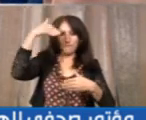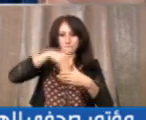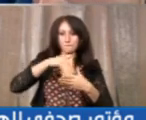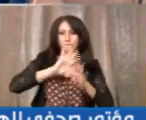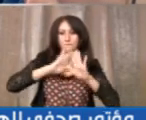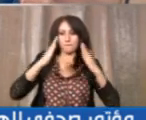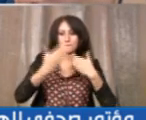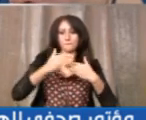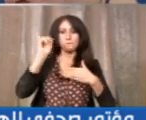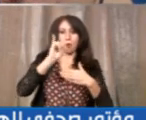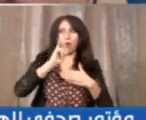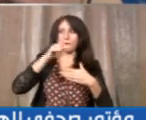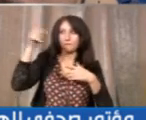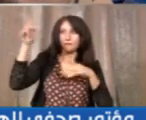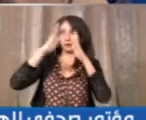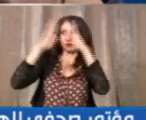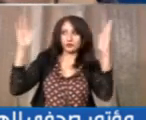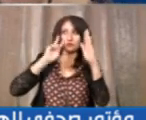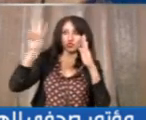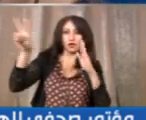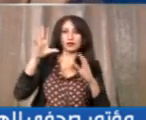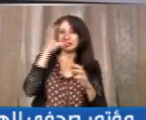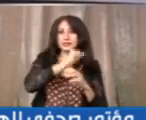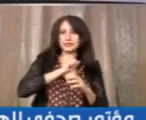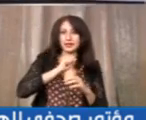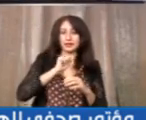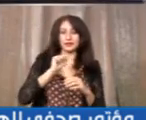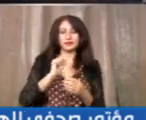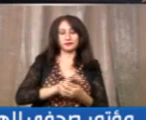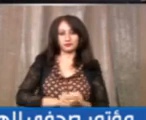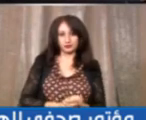والسواتر اثناء الاقتراع السر المباشر